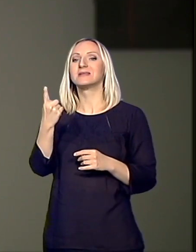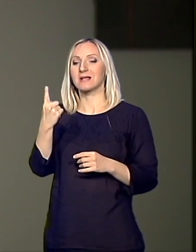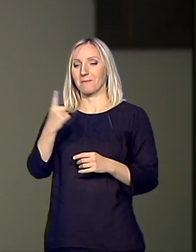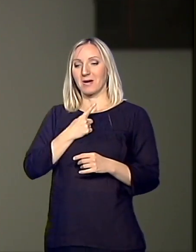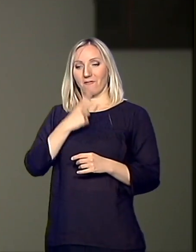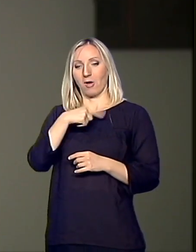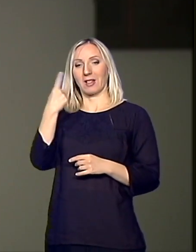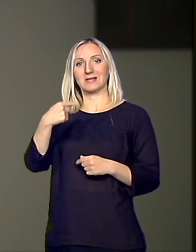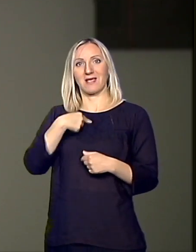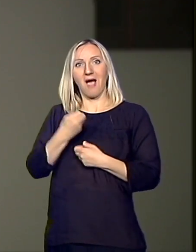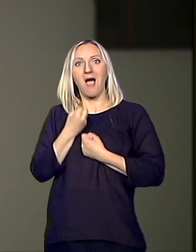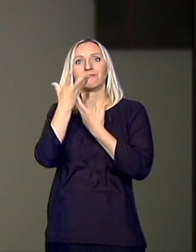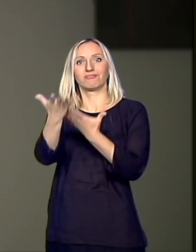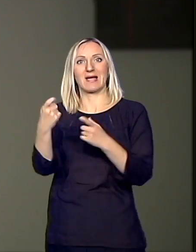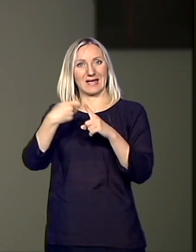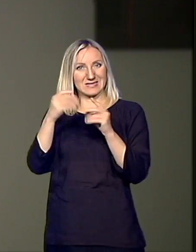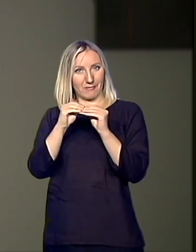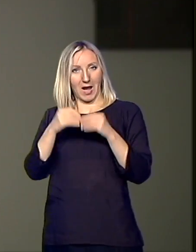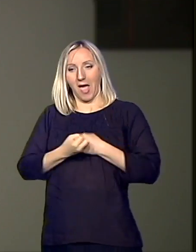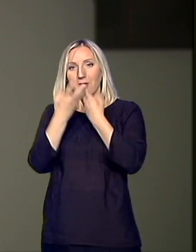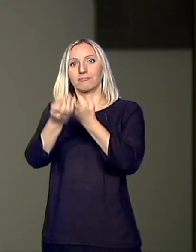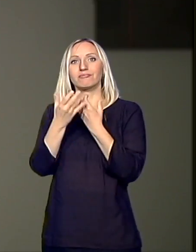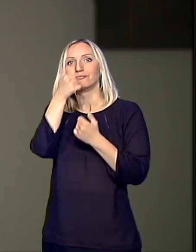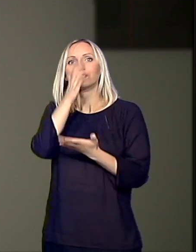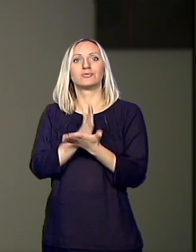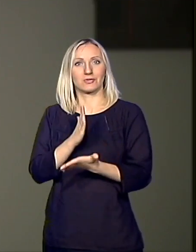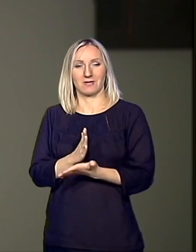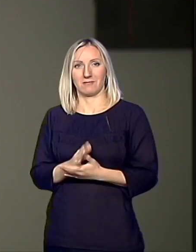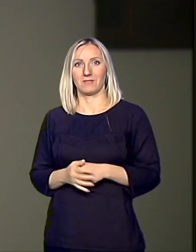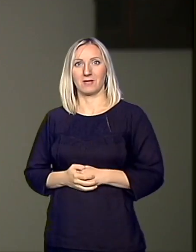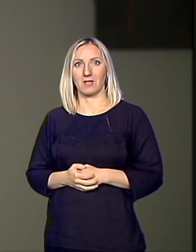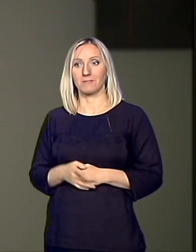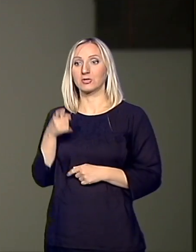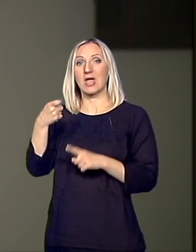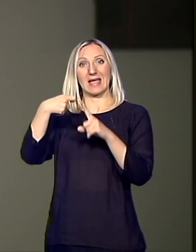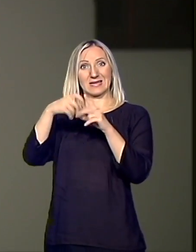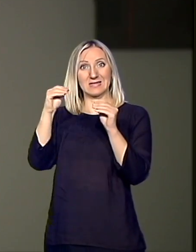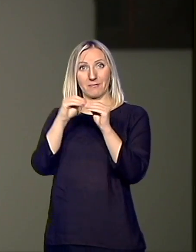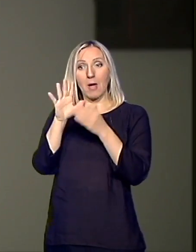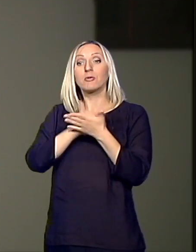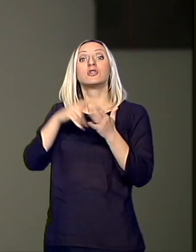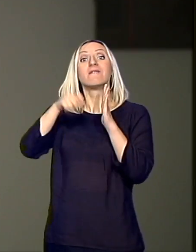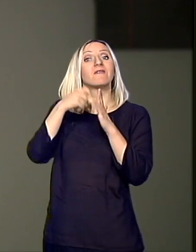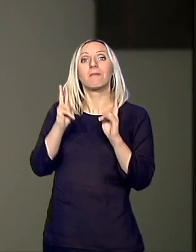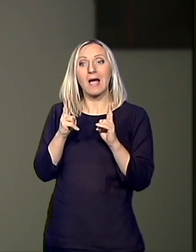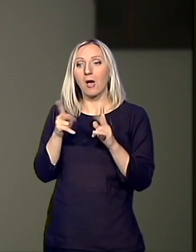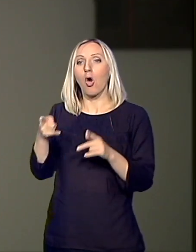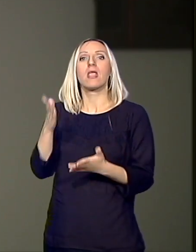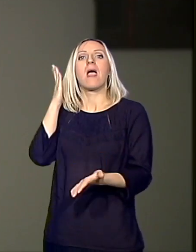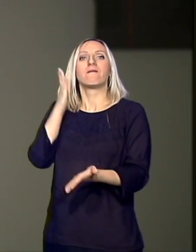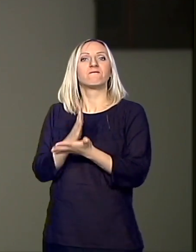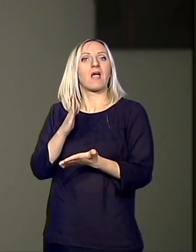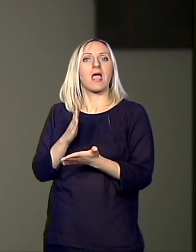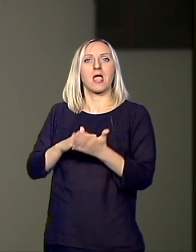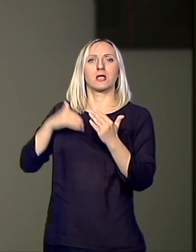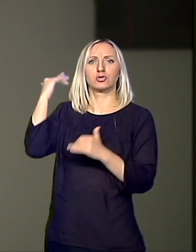prvoga lica. Jer film započinje situacijom u kojoj je Christy Brown već na neki način potvrđen. Već